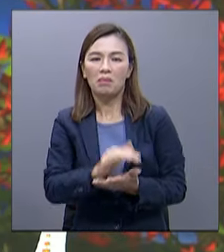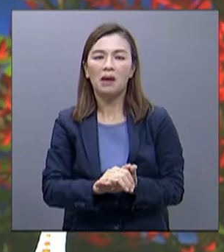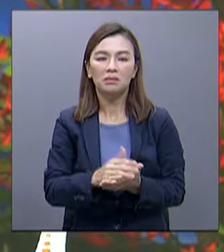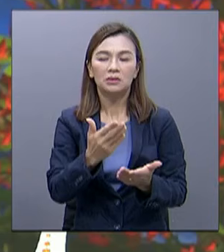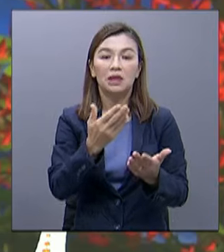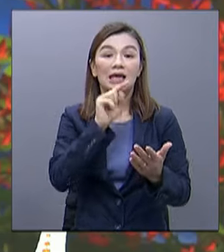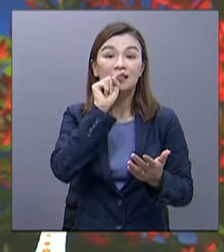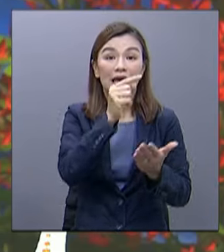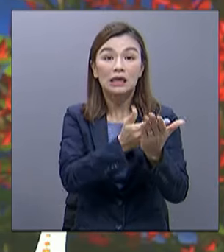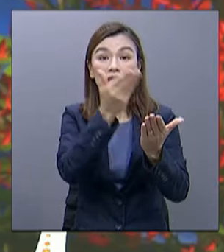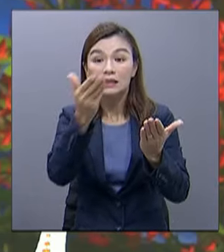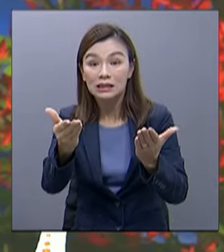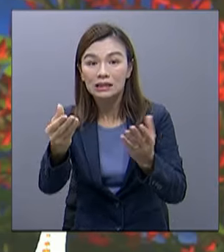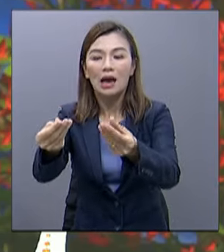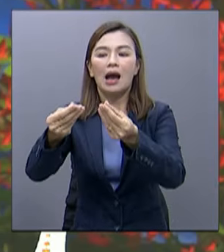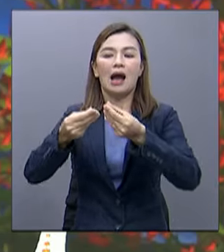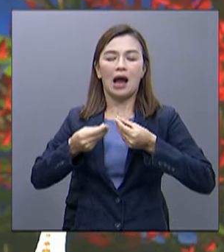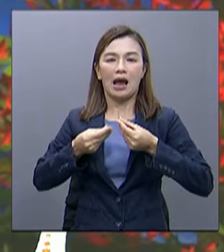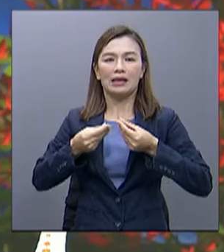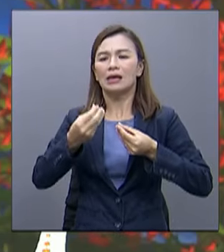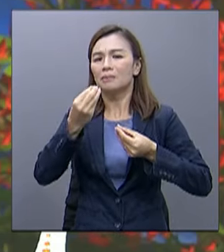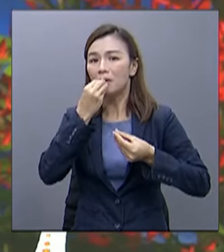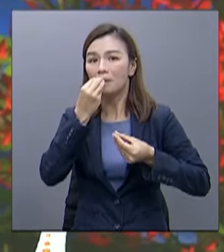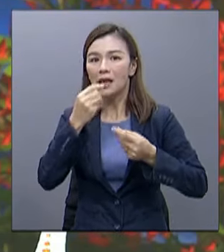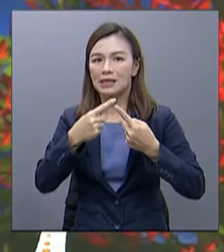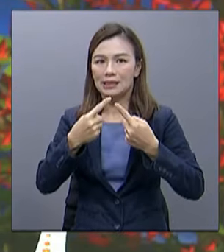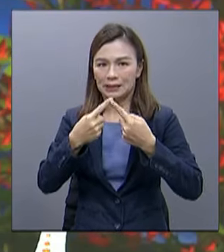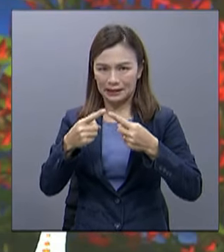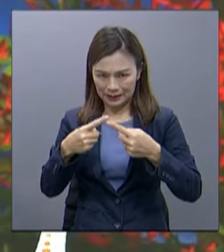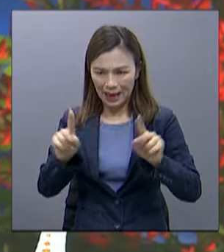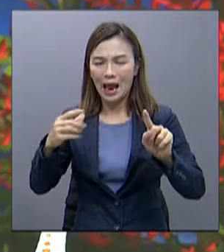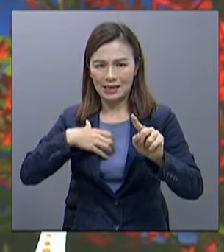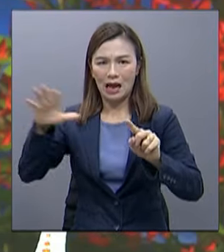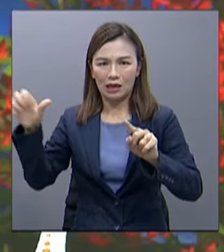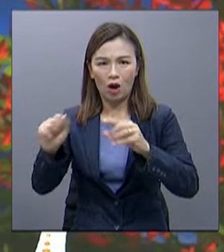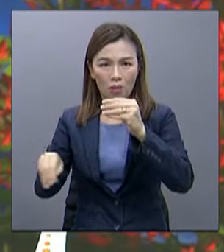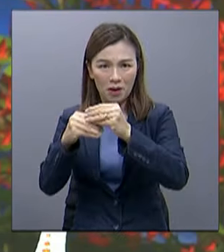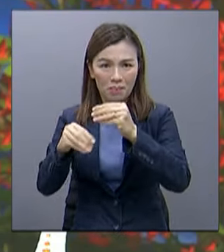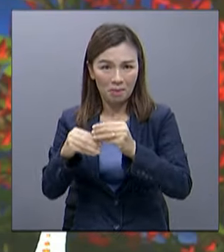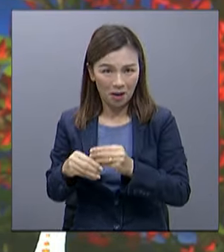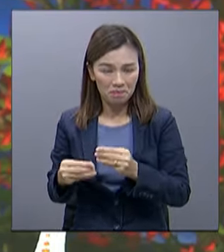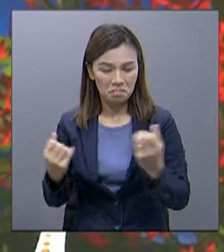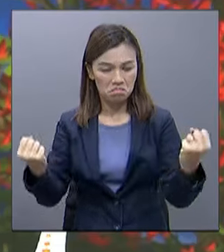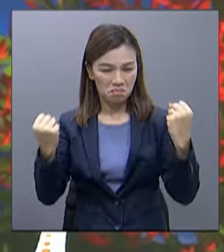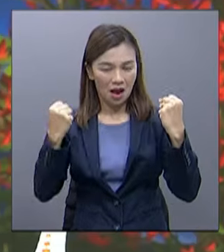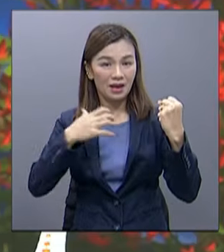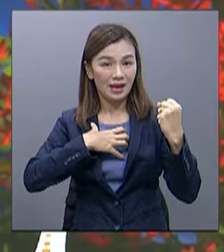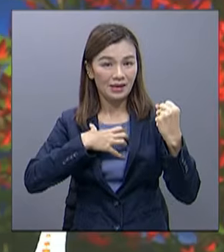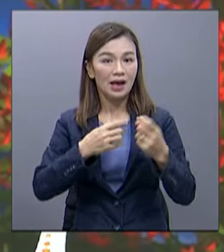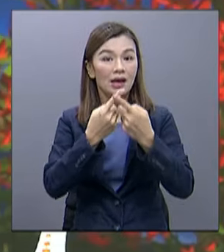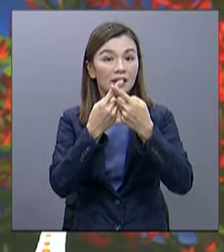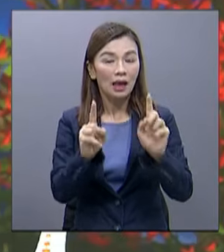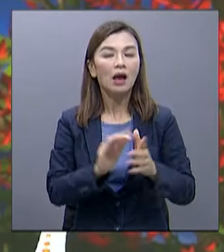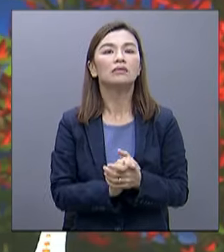กินตามกำหนดด้วยนะครับแต่บางคนก็อาจจะรู้สึกว่าเอ้ยฉันอยากจะเสริมให้ร่างกายแข็งแรงขึ้นไปอีกทีนี้มันก็จะแน่นอนแหละครับมีเรื่องของ